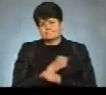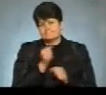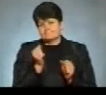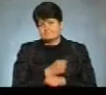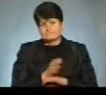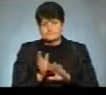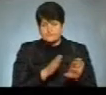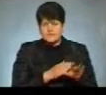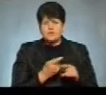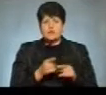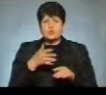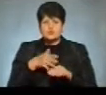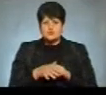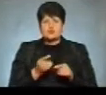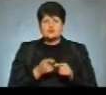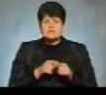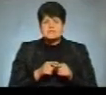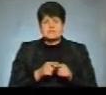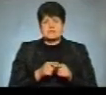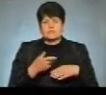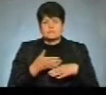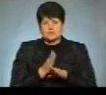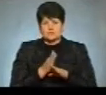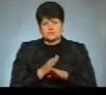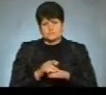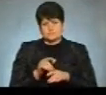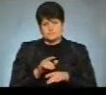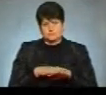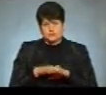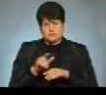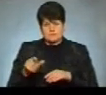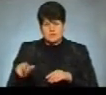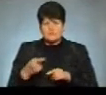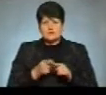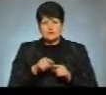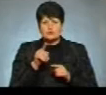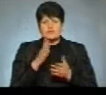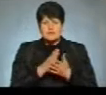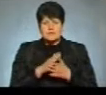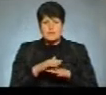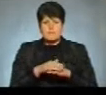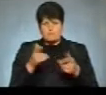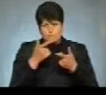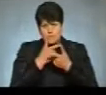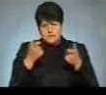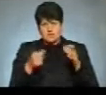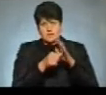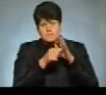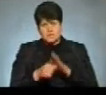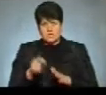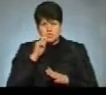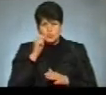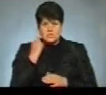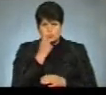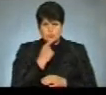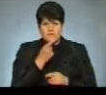розуміють, що це розколює суспільство. В цьому законі є термін «публічне приниження української мови». І ви